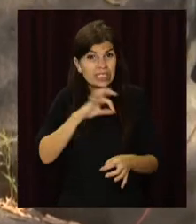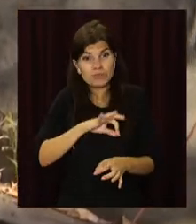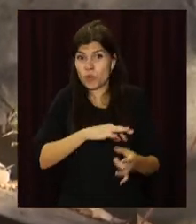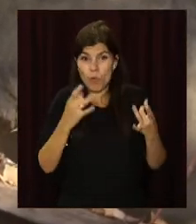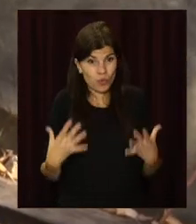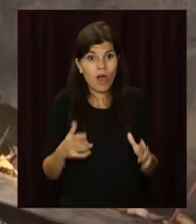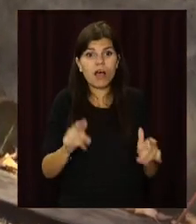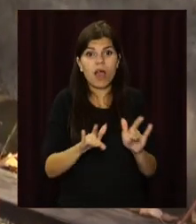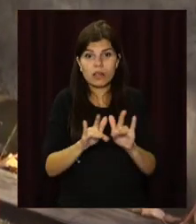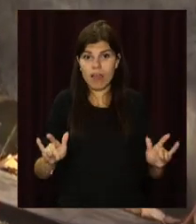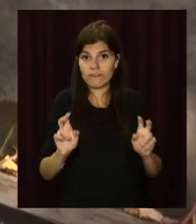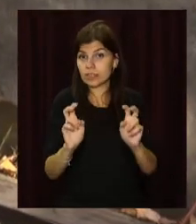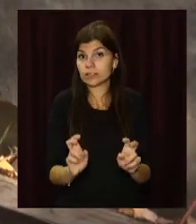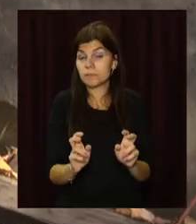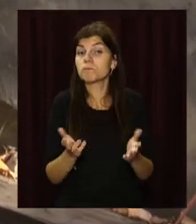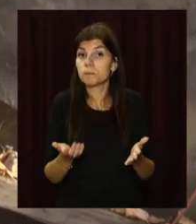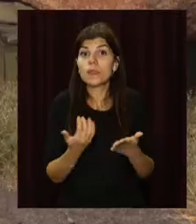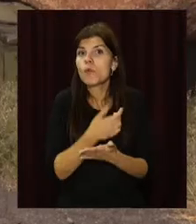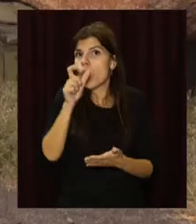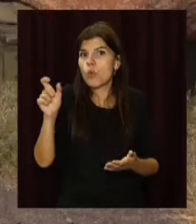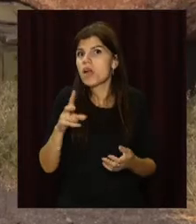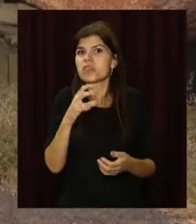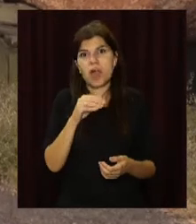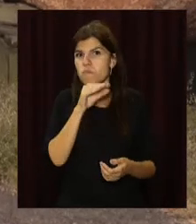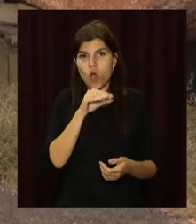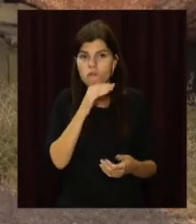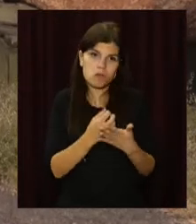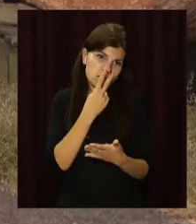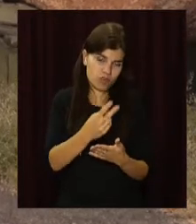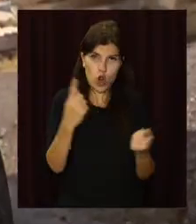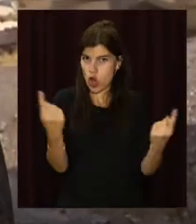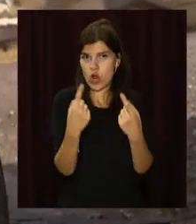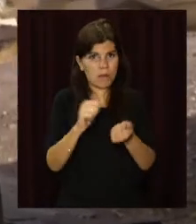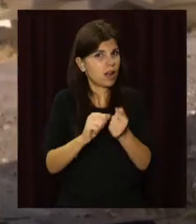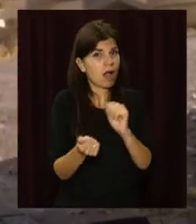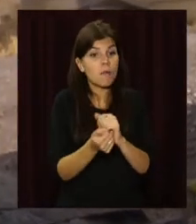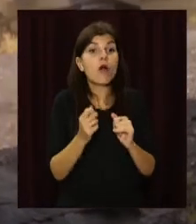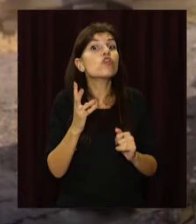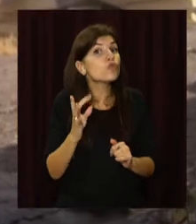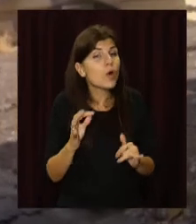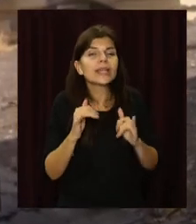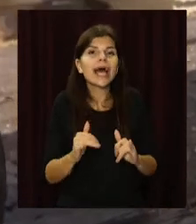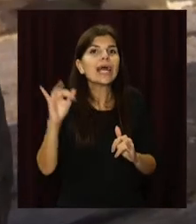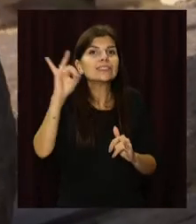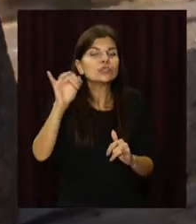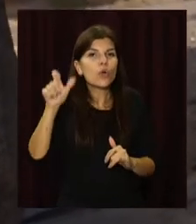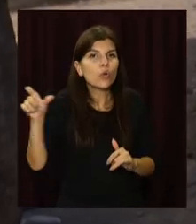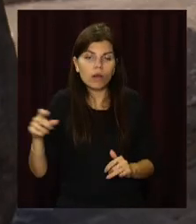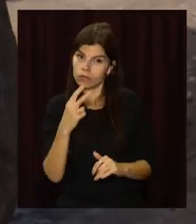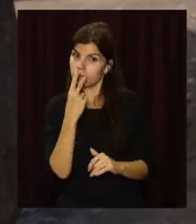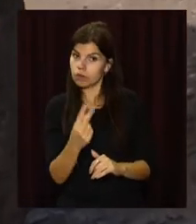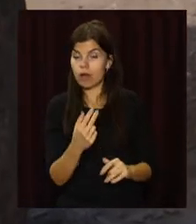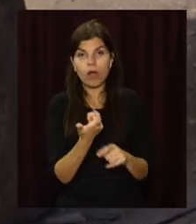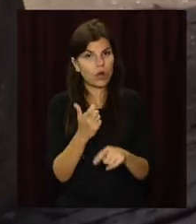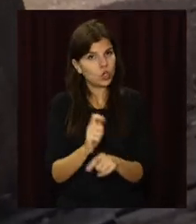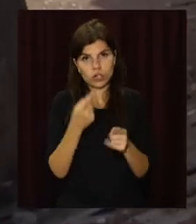сиділи. Для непрофесійного ока це звичайний камінь, та для істориків. Власне, чим відрізняється така стела